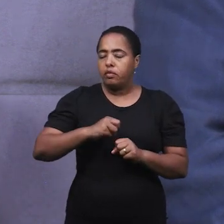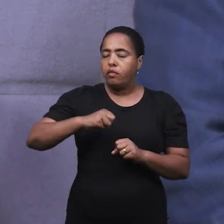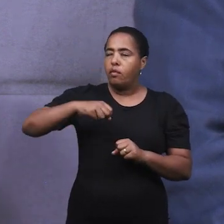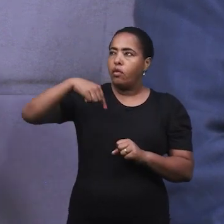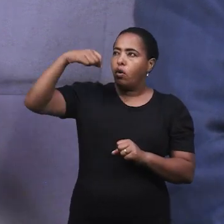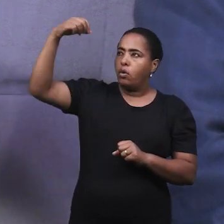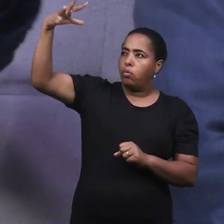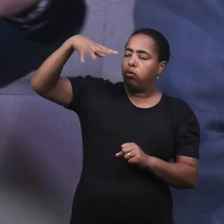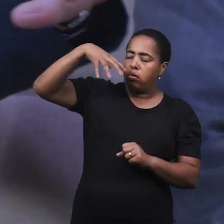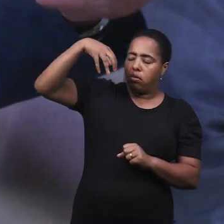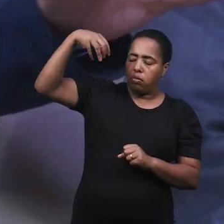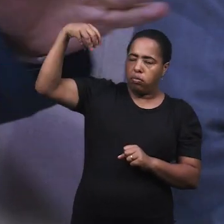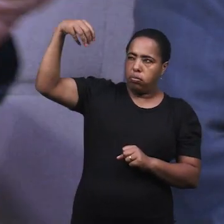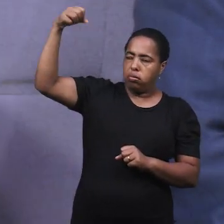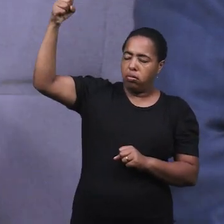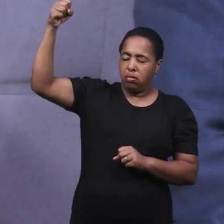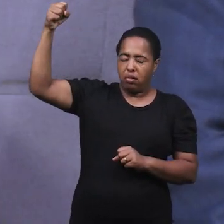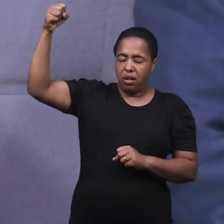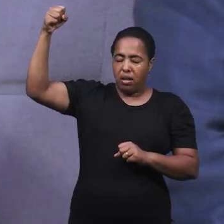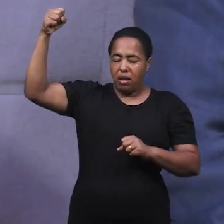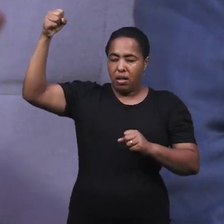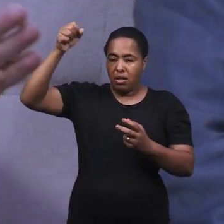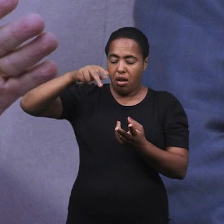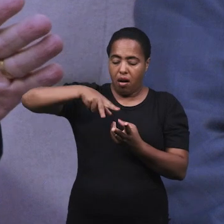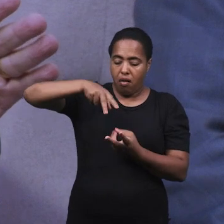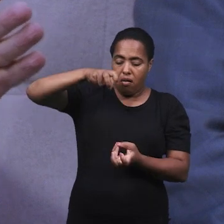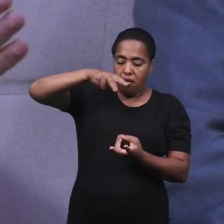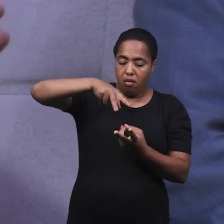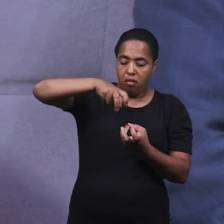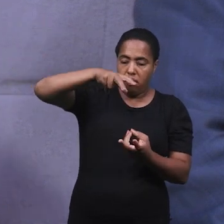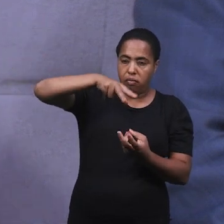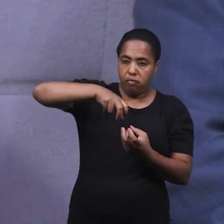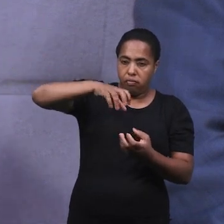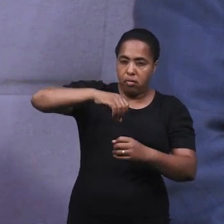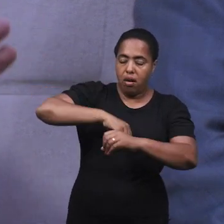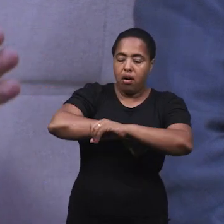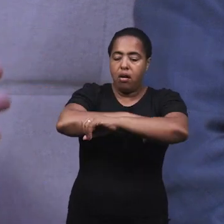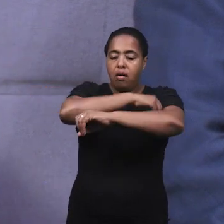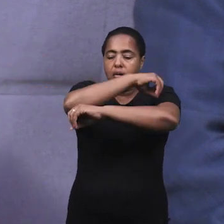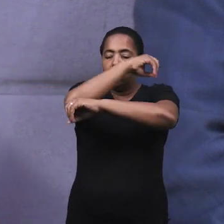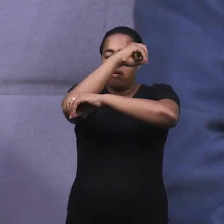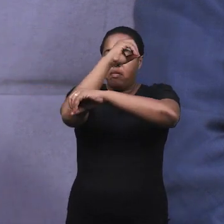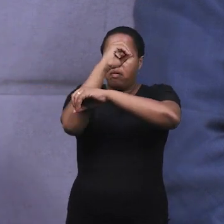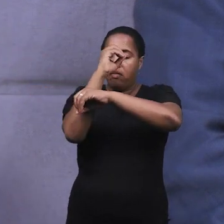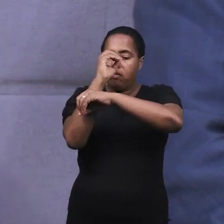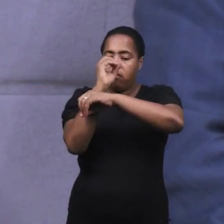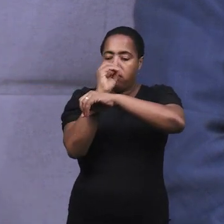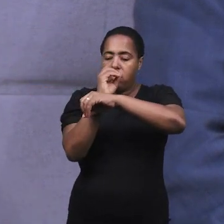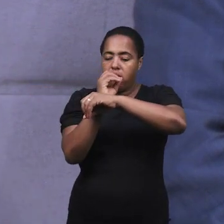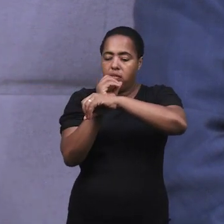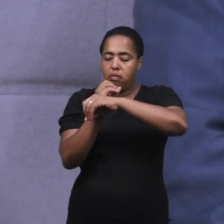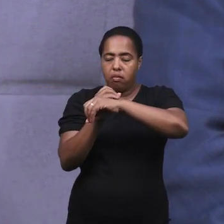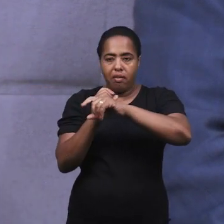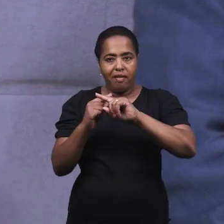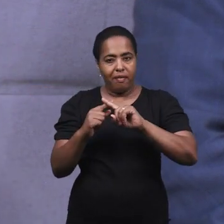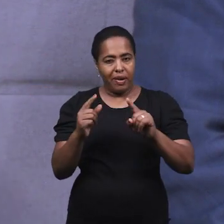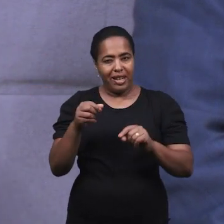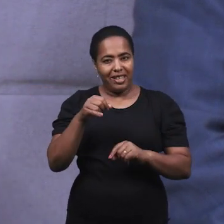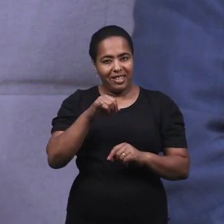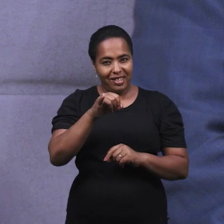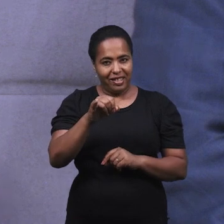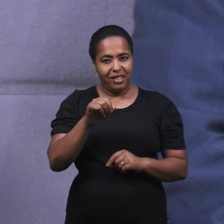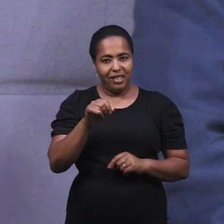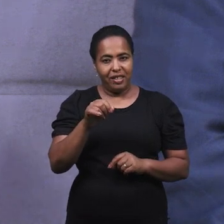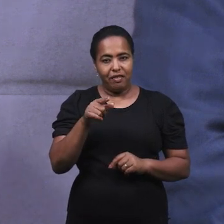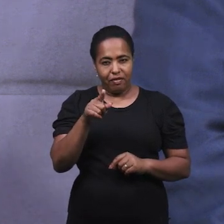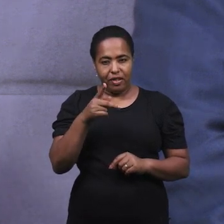des ténèbres, la lumière est tombée, la nuit est tombée. Mais si vous dites, reste avec nous, reste avec moi, Seigneur, car il se